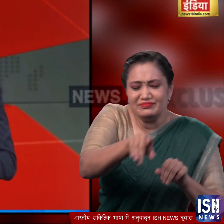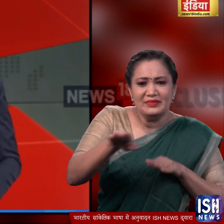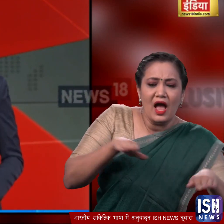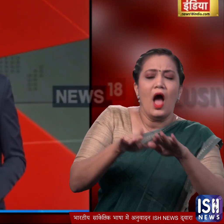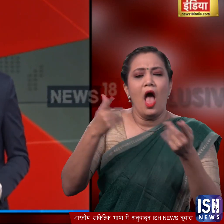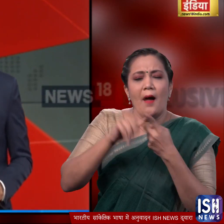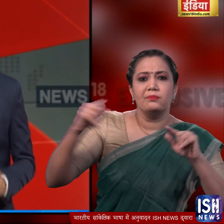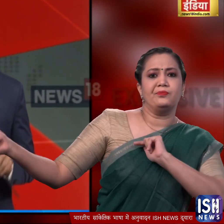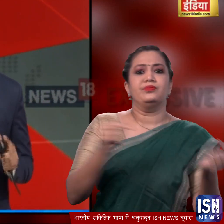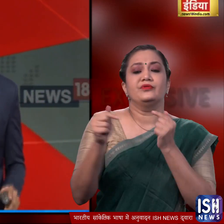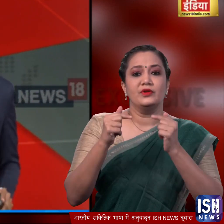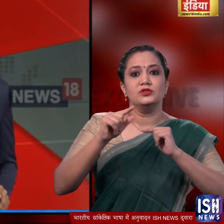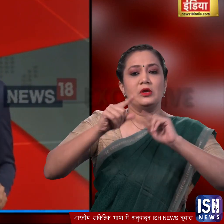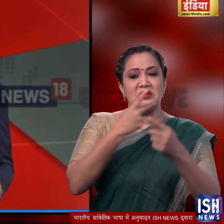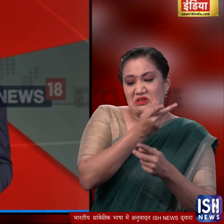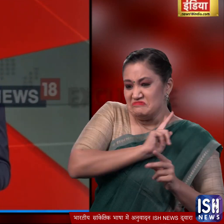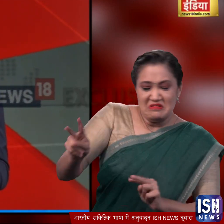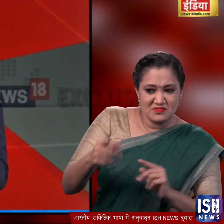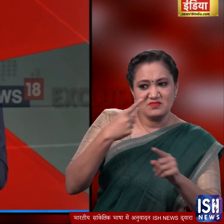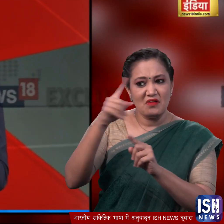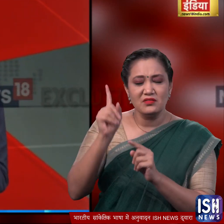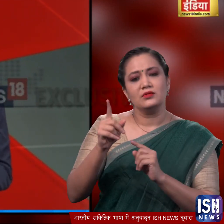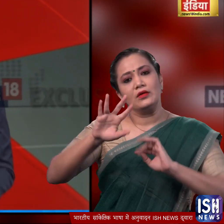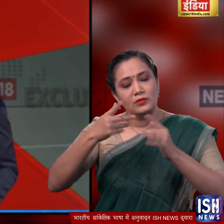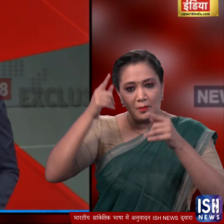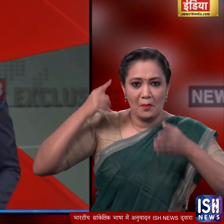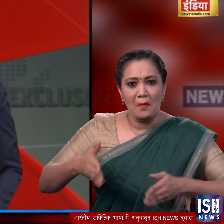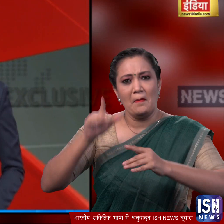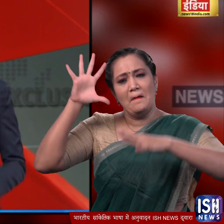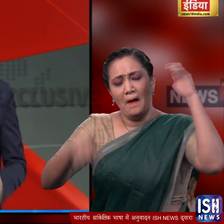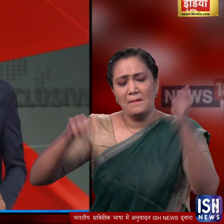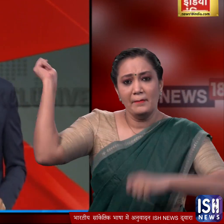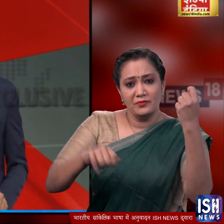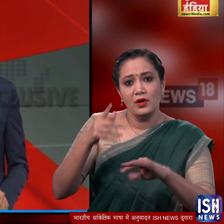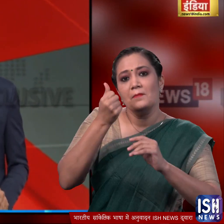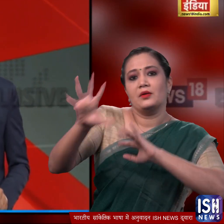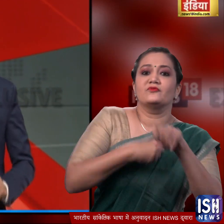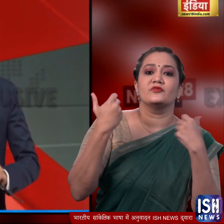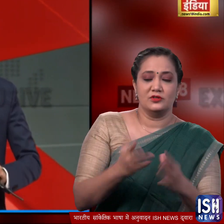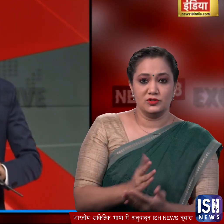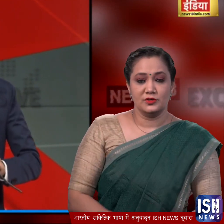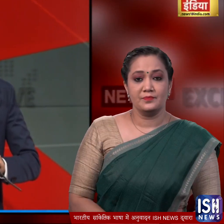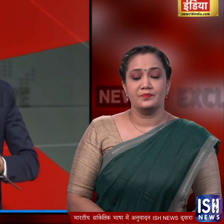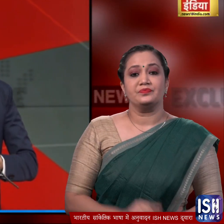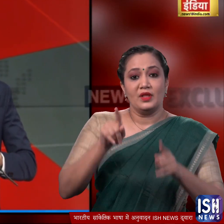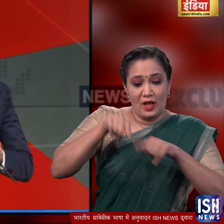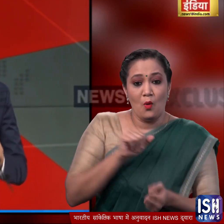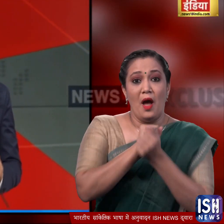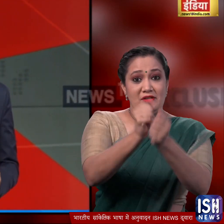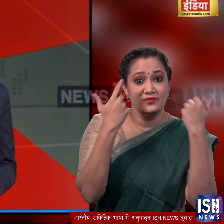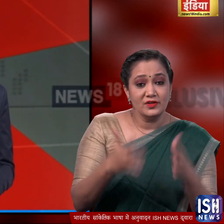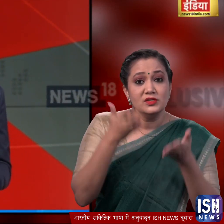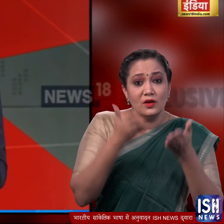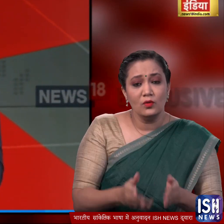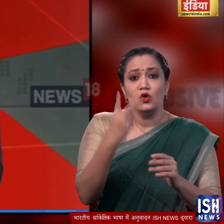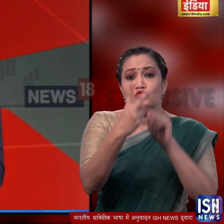साथ उनकी बहसबाजी हुई थी, जिसका बदला लेने के लिए बदमाशों ने उन्हें सड़क पर घेर कर मारा और पैसे भी लूट ले गए। और बदमाशों के पकड़े जाने के बाद मालूम